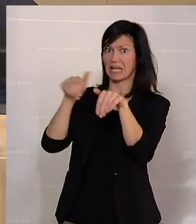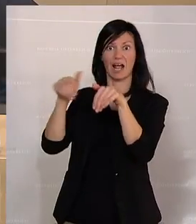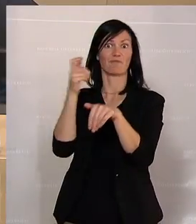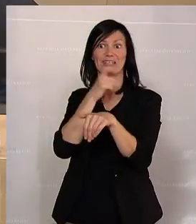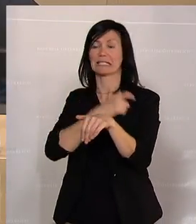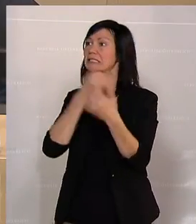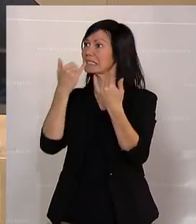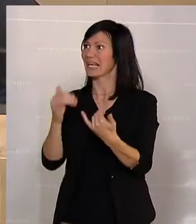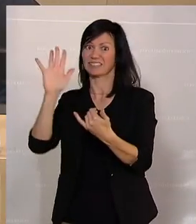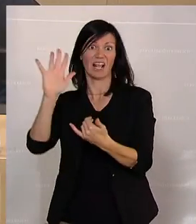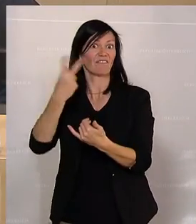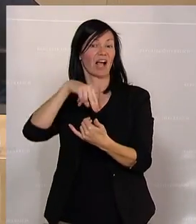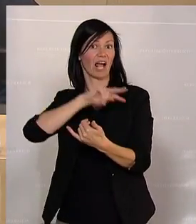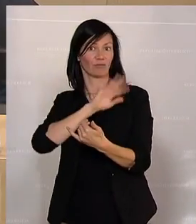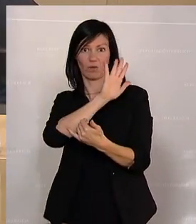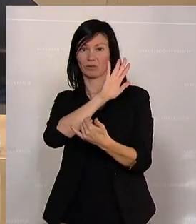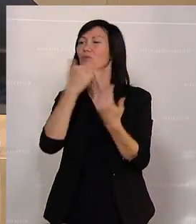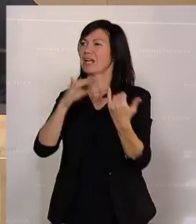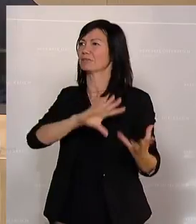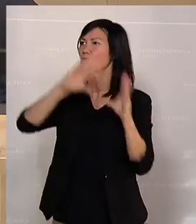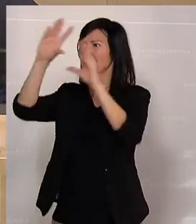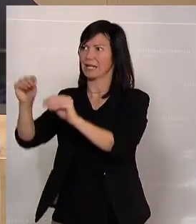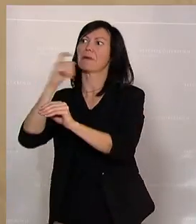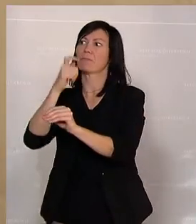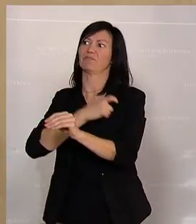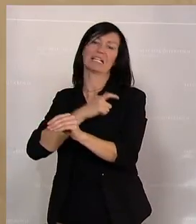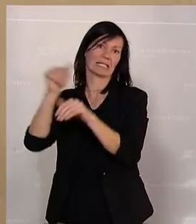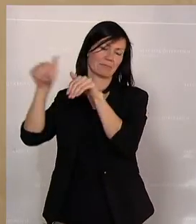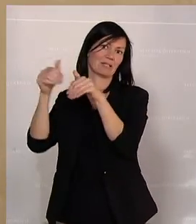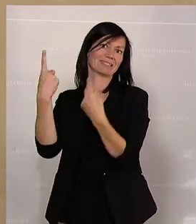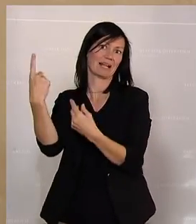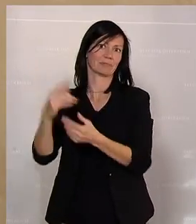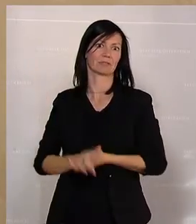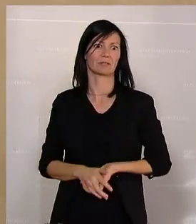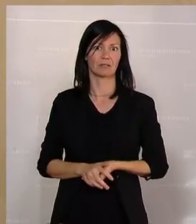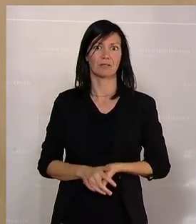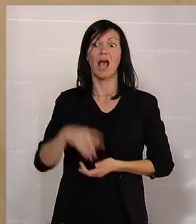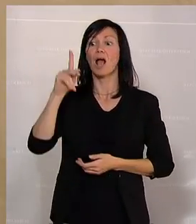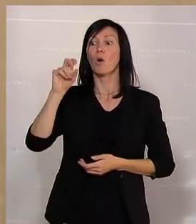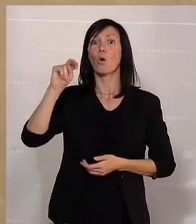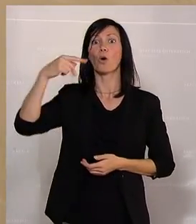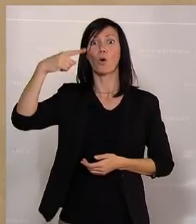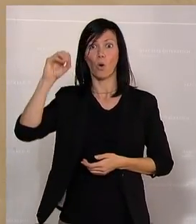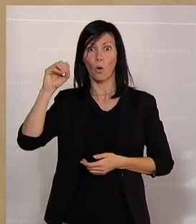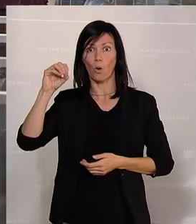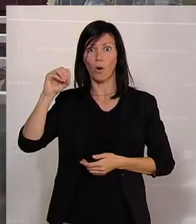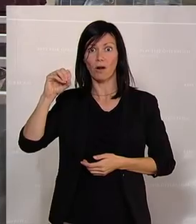übertragenen Kompetenzen betraut wird. Geschätzte Damen und Herren, Kongo ist nicht in Afrika, Kongo ist hier.